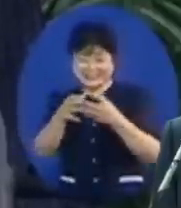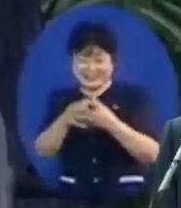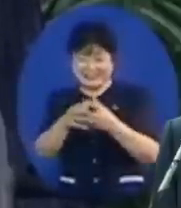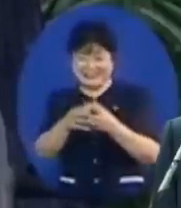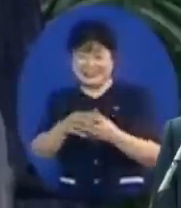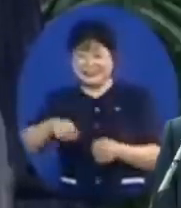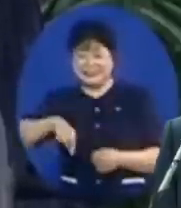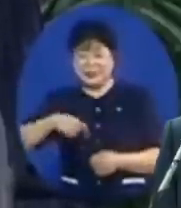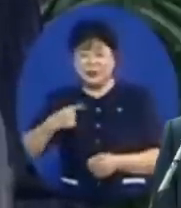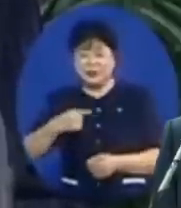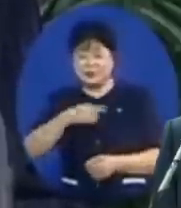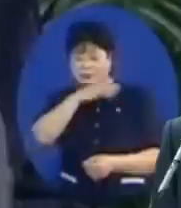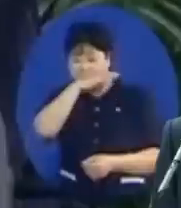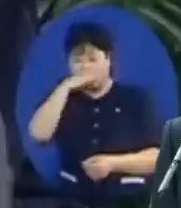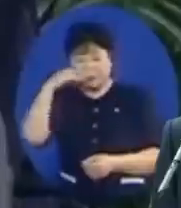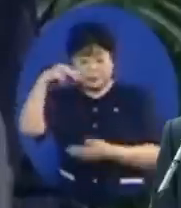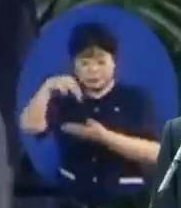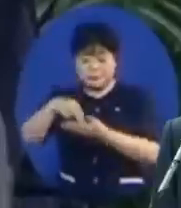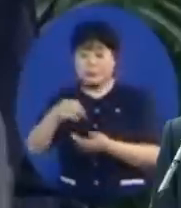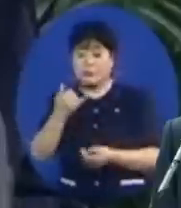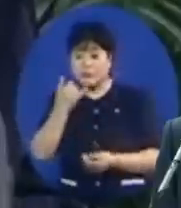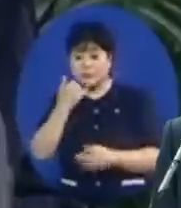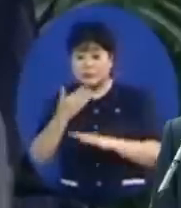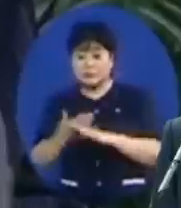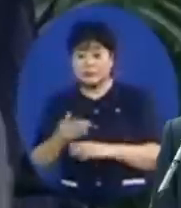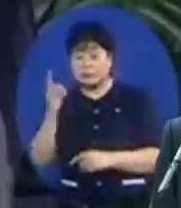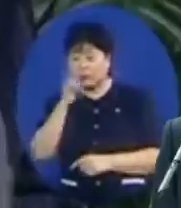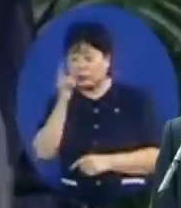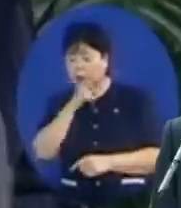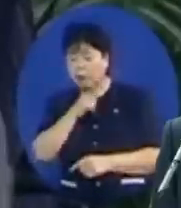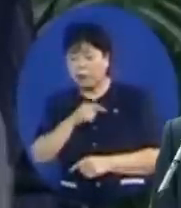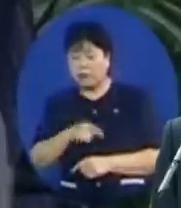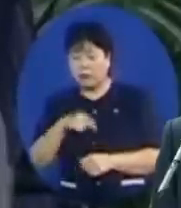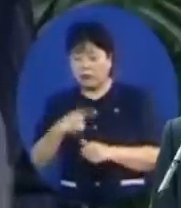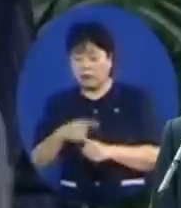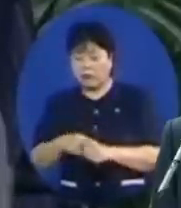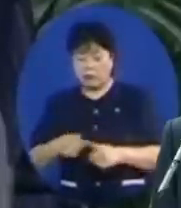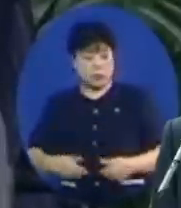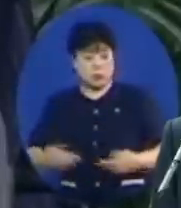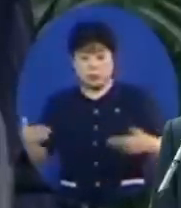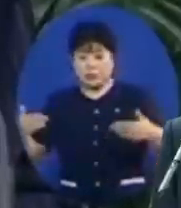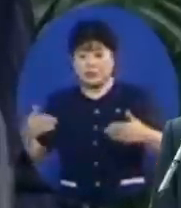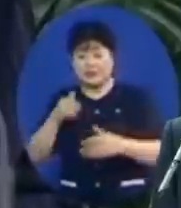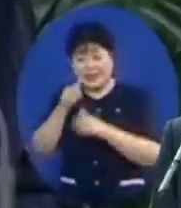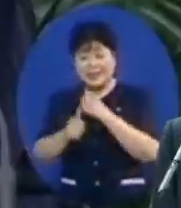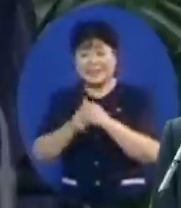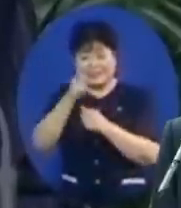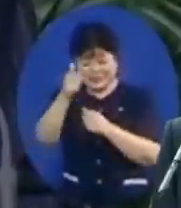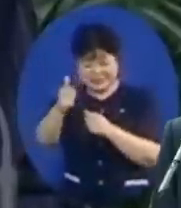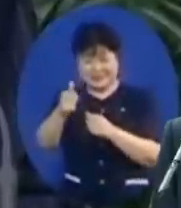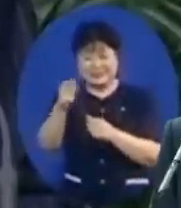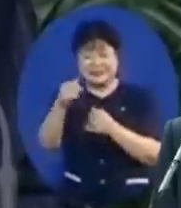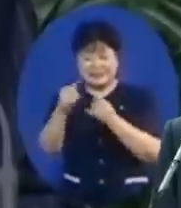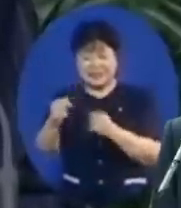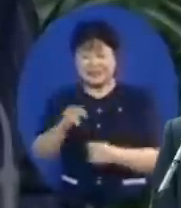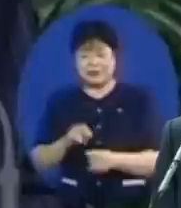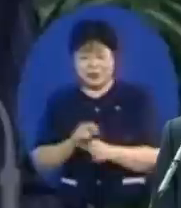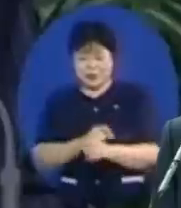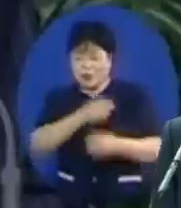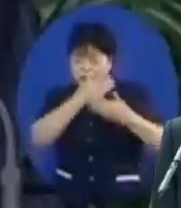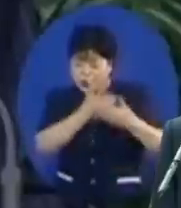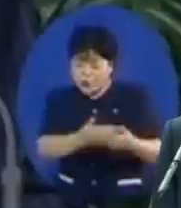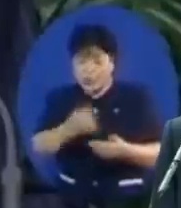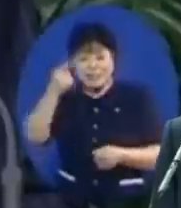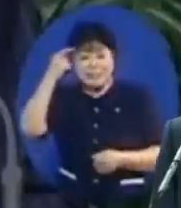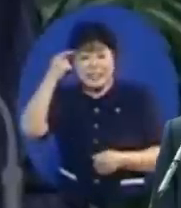내만 바로 서서 살면 되었지 그 사람들 흉볼 일이 없지 않습니까? 왜 하나님이 그 사람도 귀하게